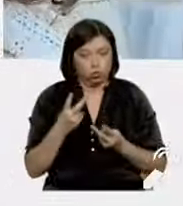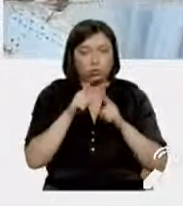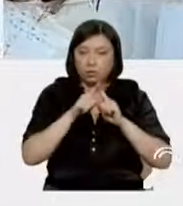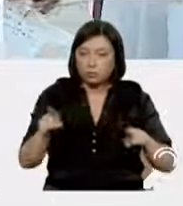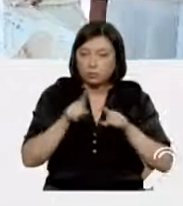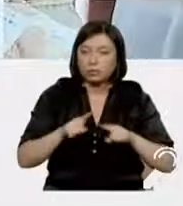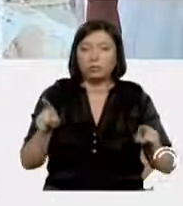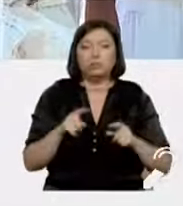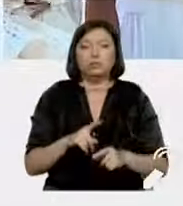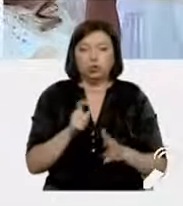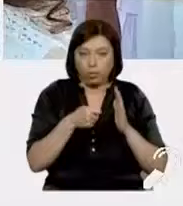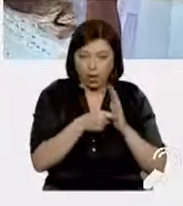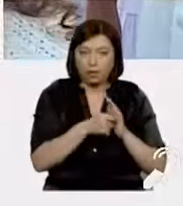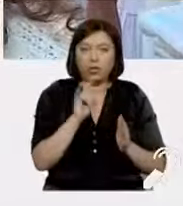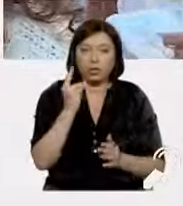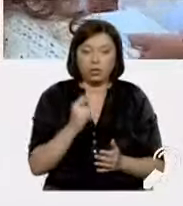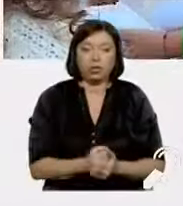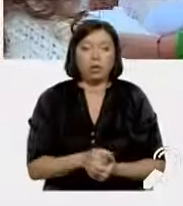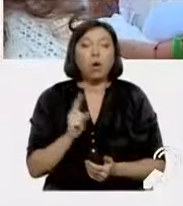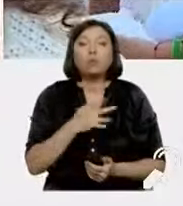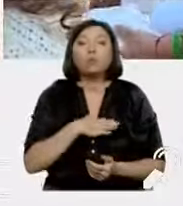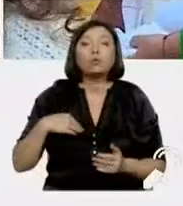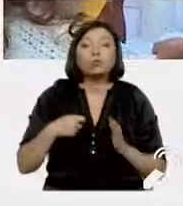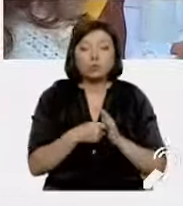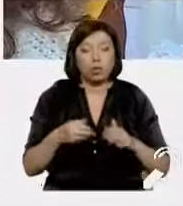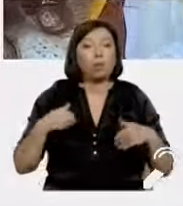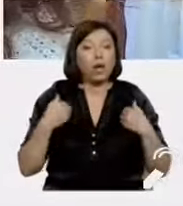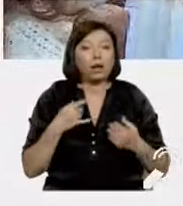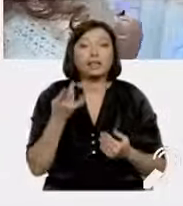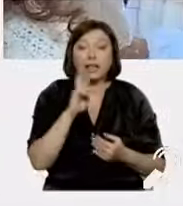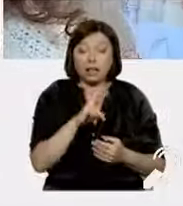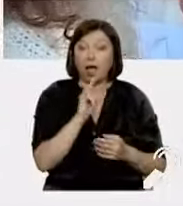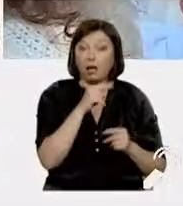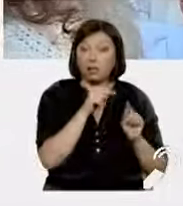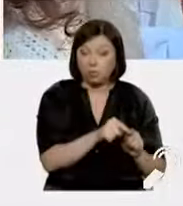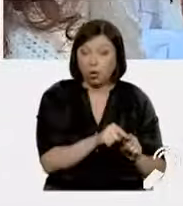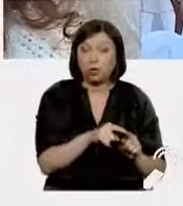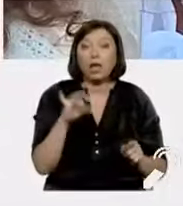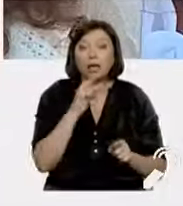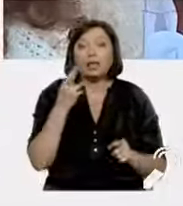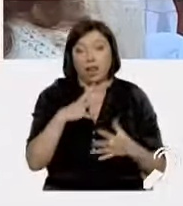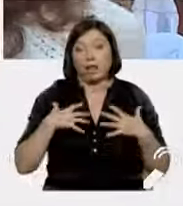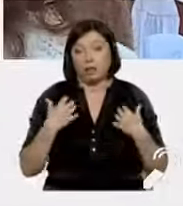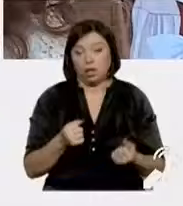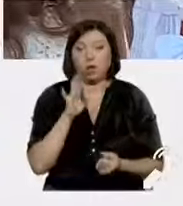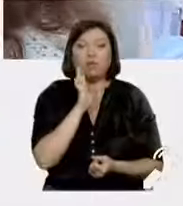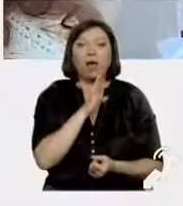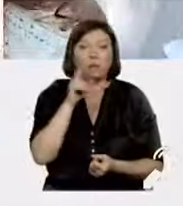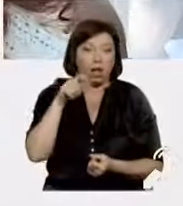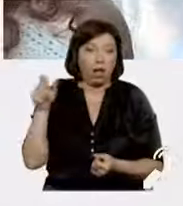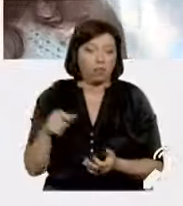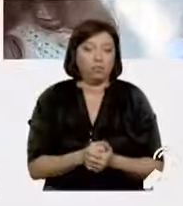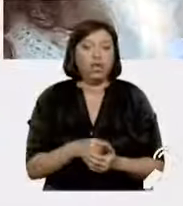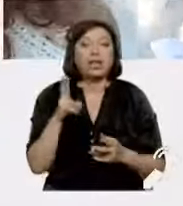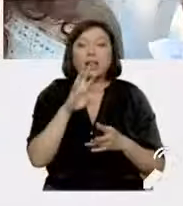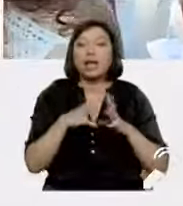încurajate femeile să alăpteze, pentru că alăptarea este benefică atât pentru sănătatea copiilor, cât și pentru sănătatea mamelor,